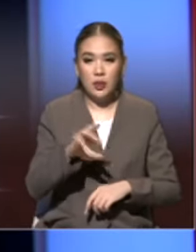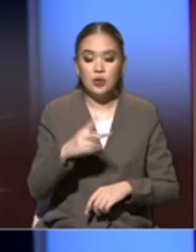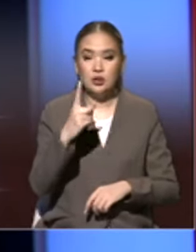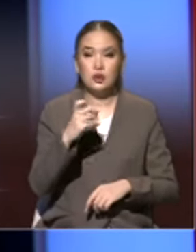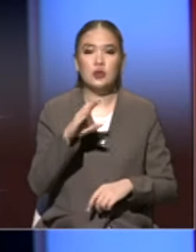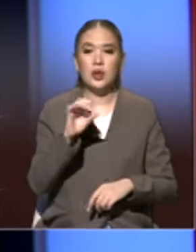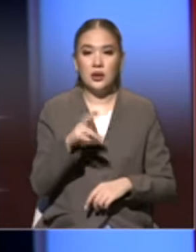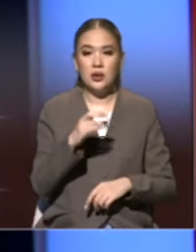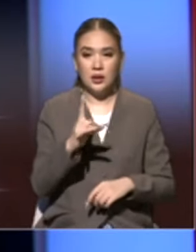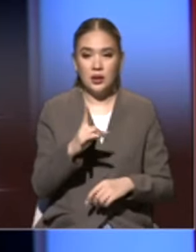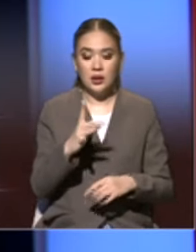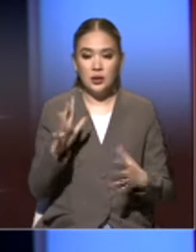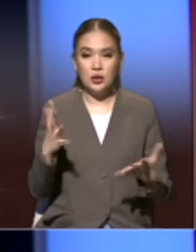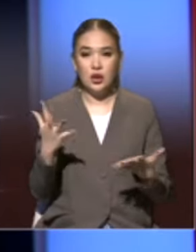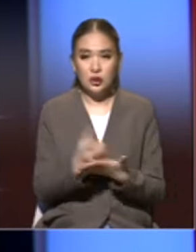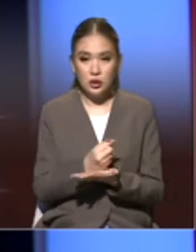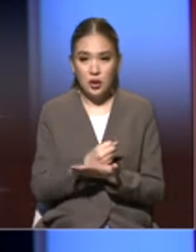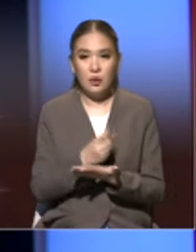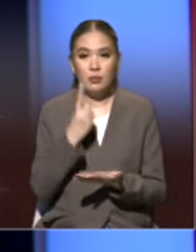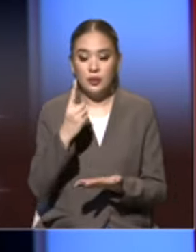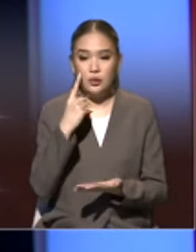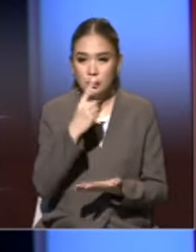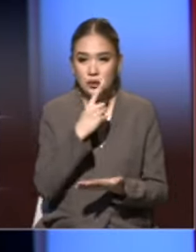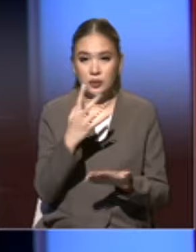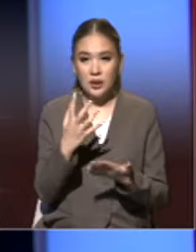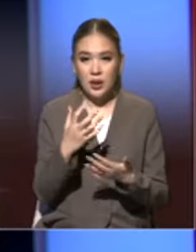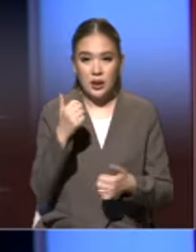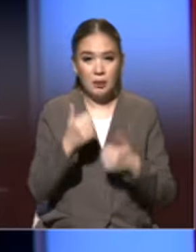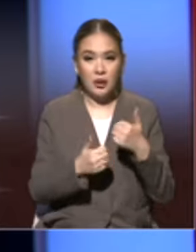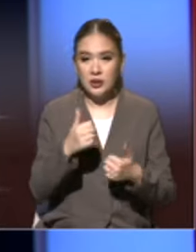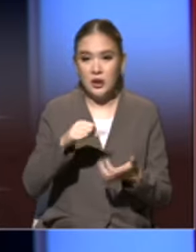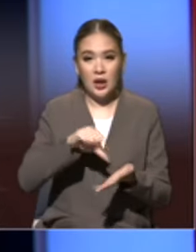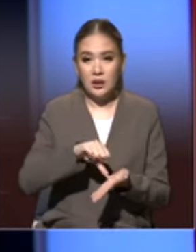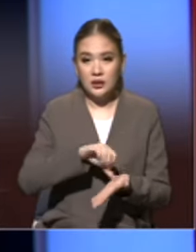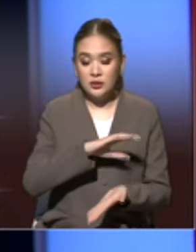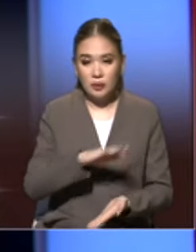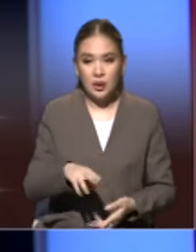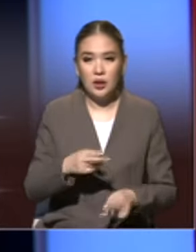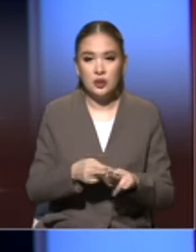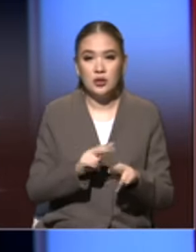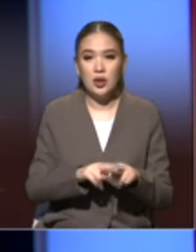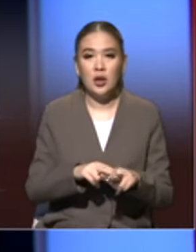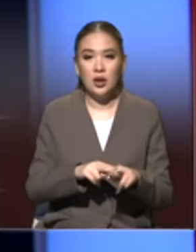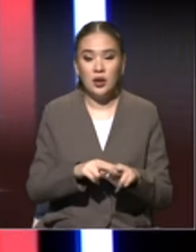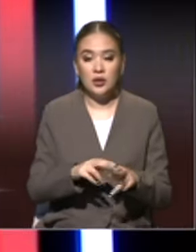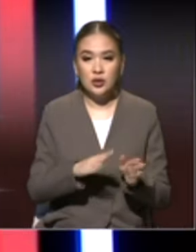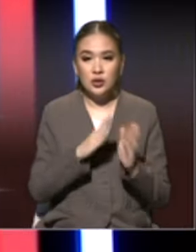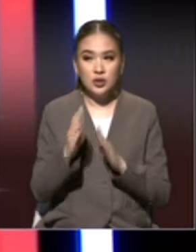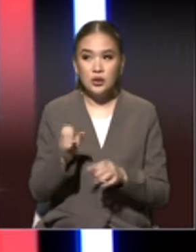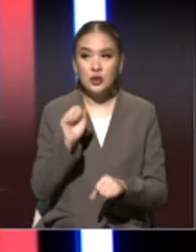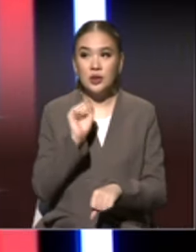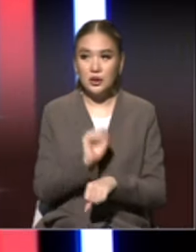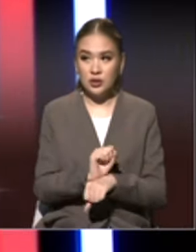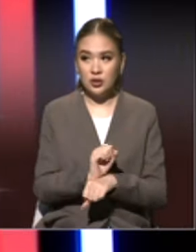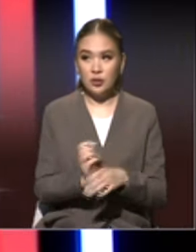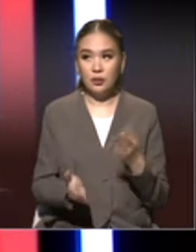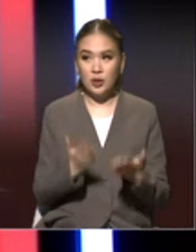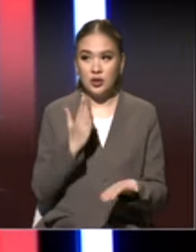тендер алатын болса, жаңағы тек қана бір көзден ешқандай бәсекеге қатыспай, әрине онда сіздер жақтан онда шектеу бар шығар, 100 тендер қатыса.